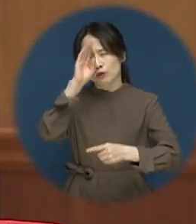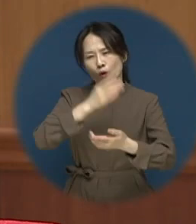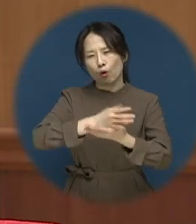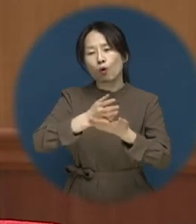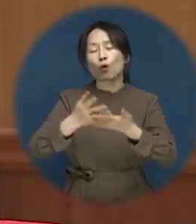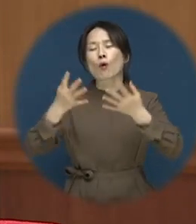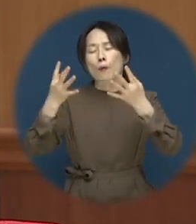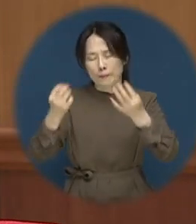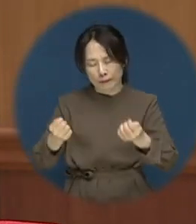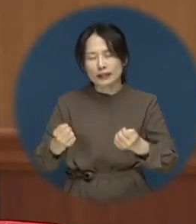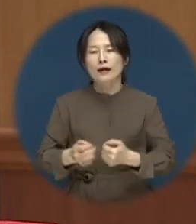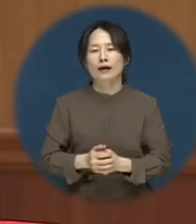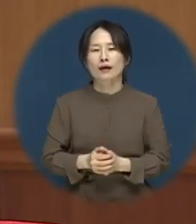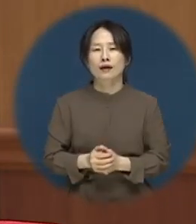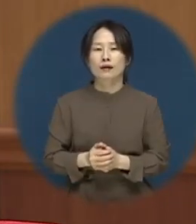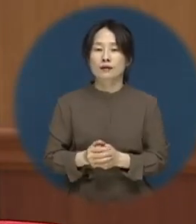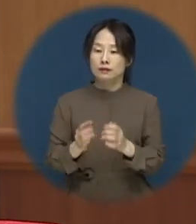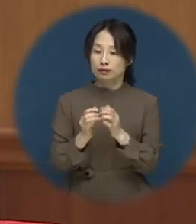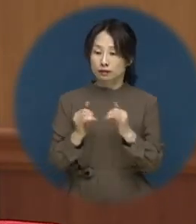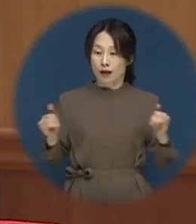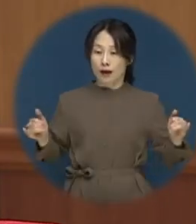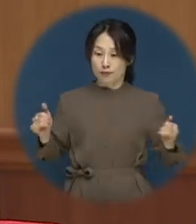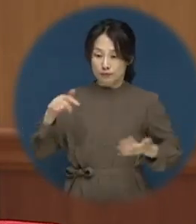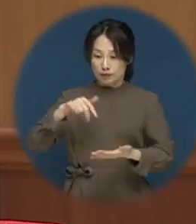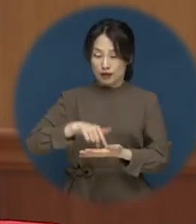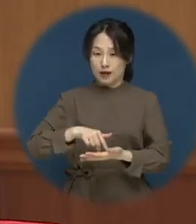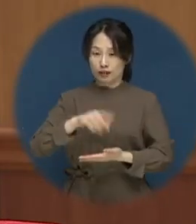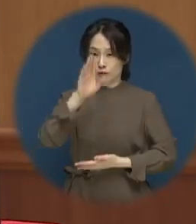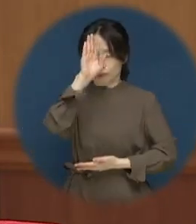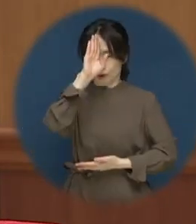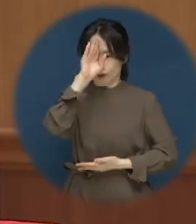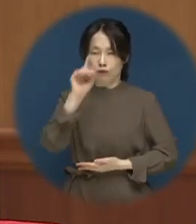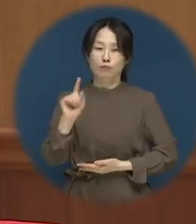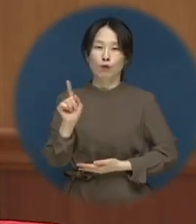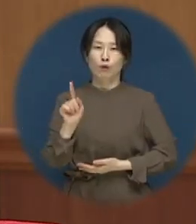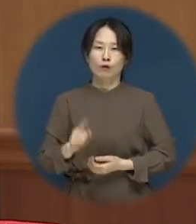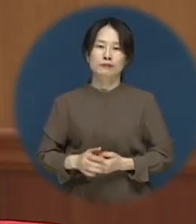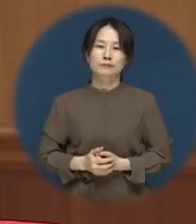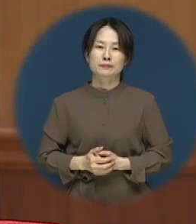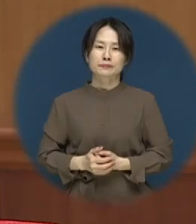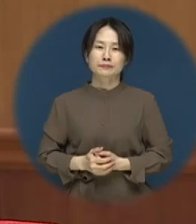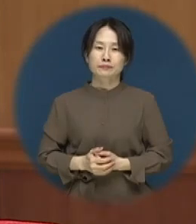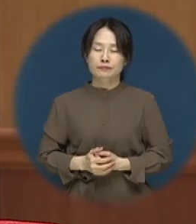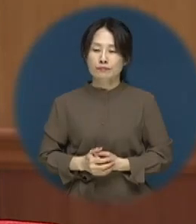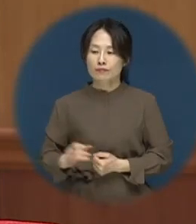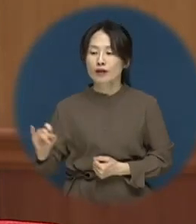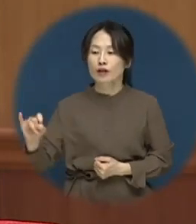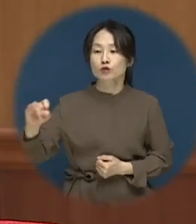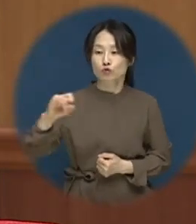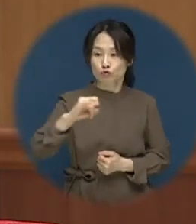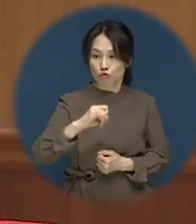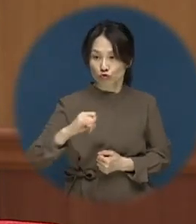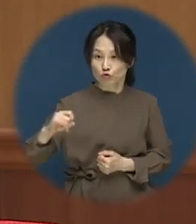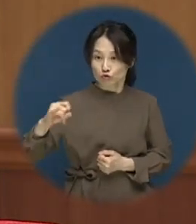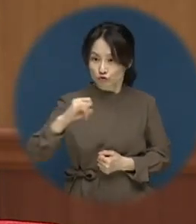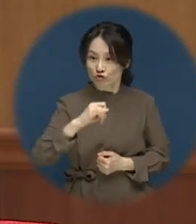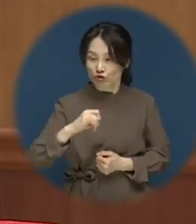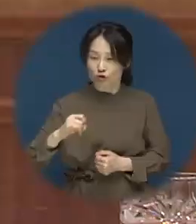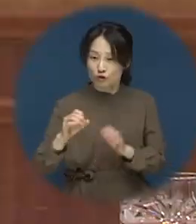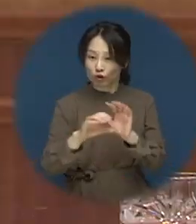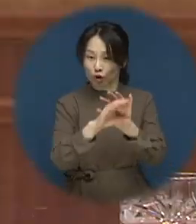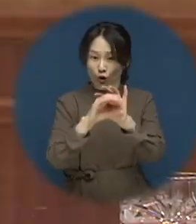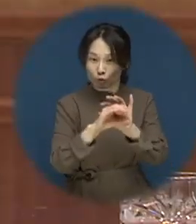예. 우리 사람으로 치면 병이 이렇게 나눌 수 있어요. 어떤 균에 의해서. 균. 바이러스,